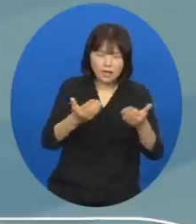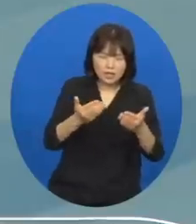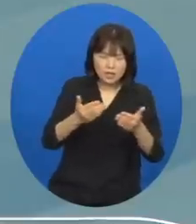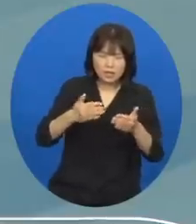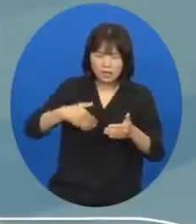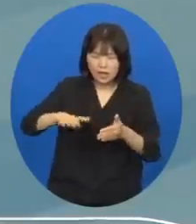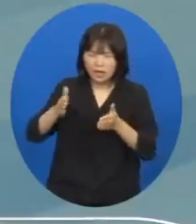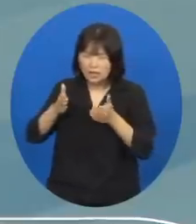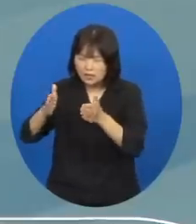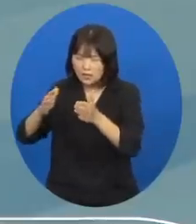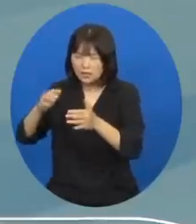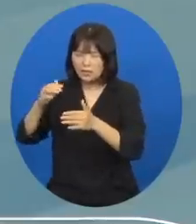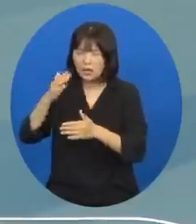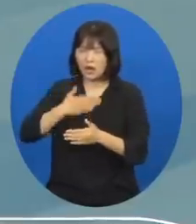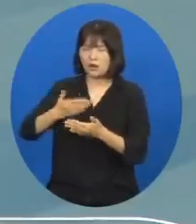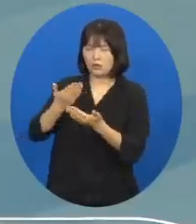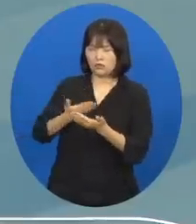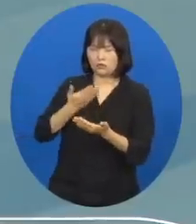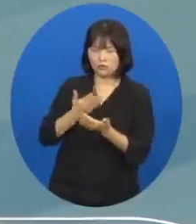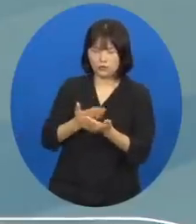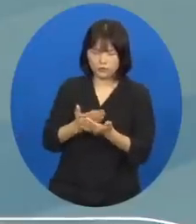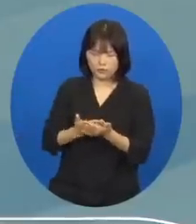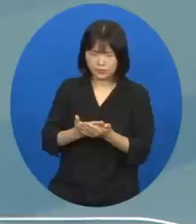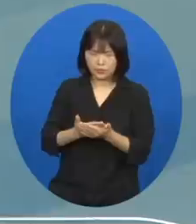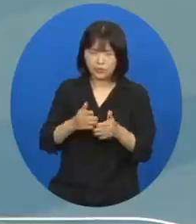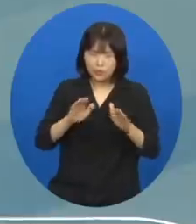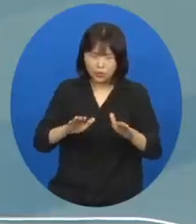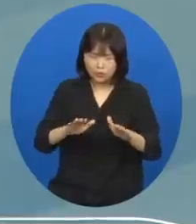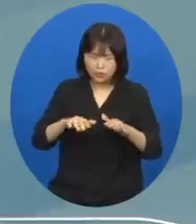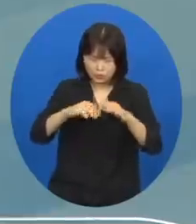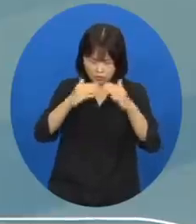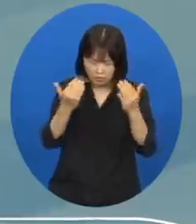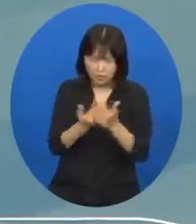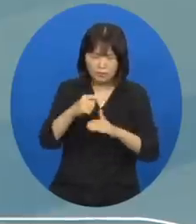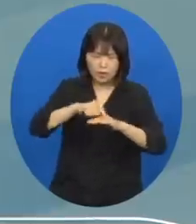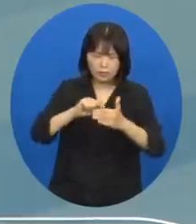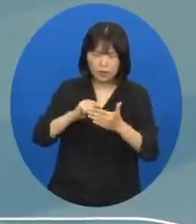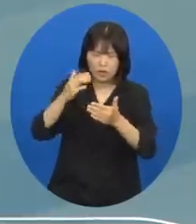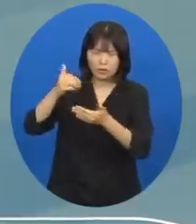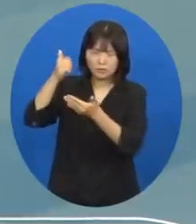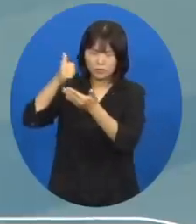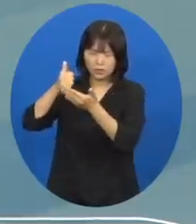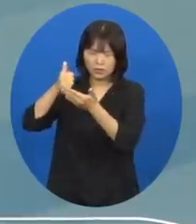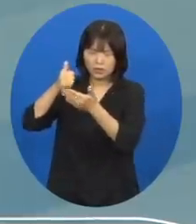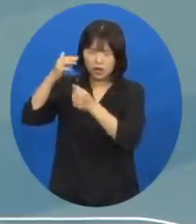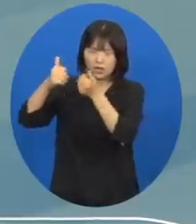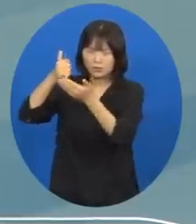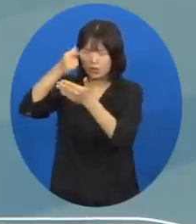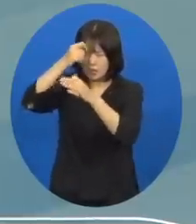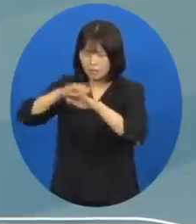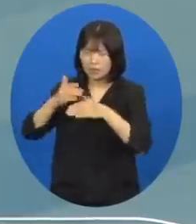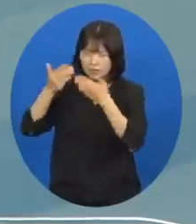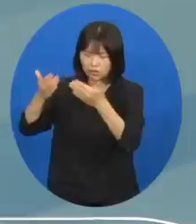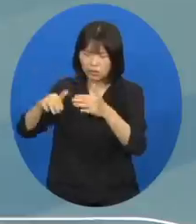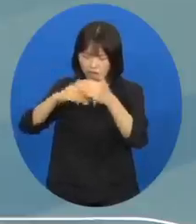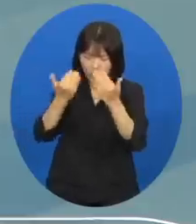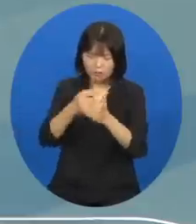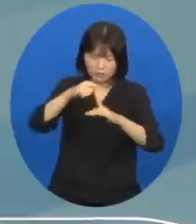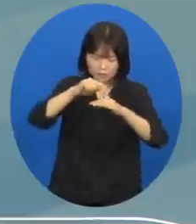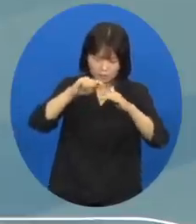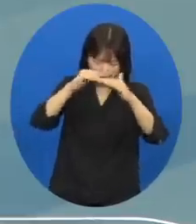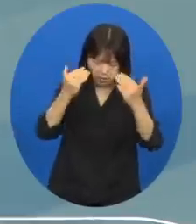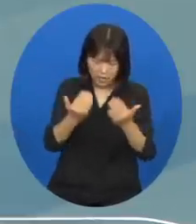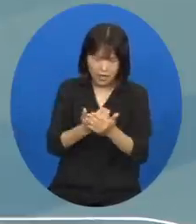가르쳐 주시옵소서. 오늘도 전심으로 하나님께 예배하며 우리의 마음을 다하여 주님께 귀한